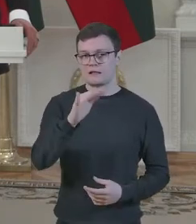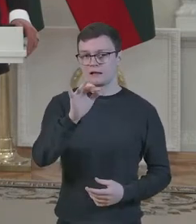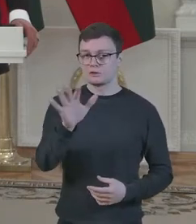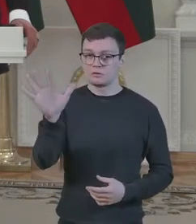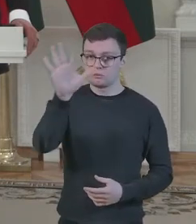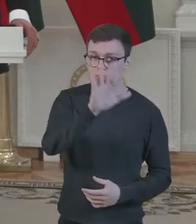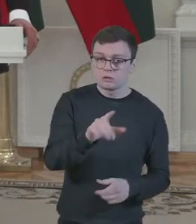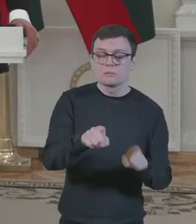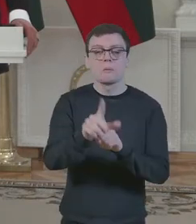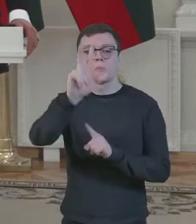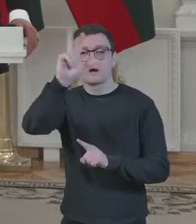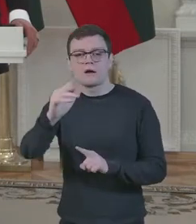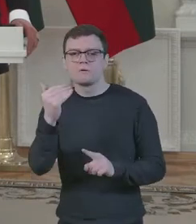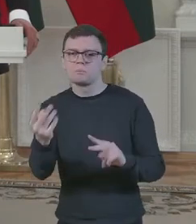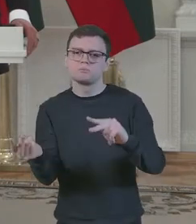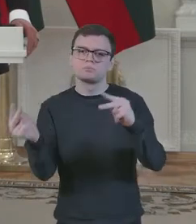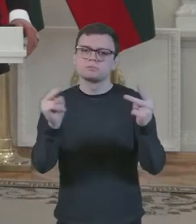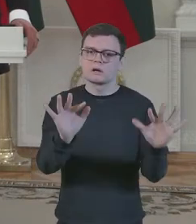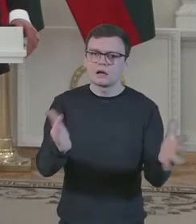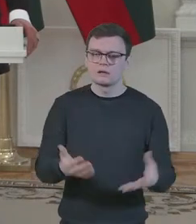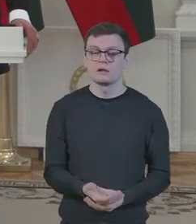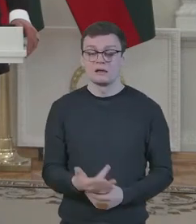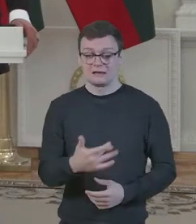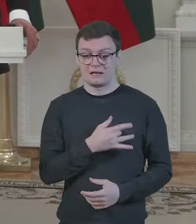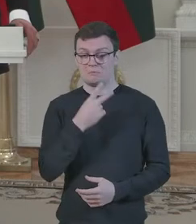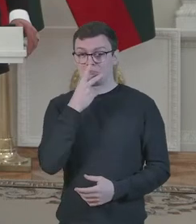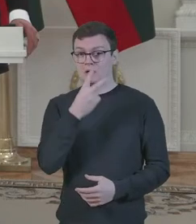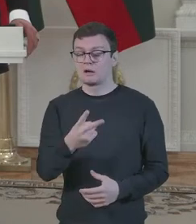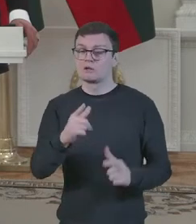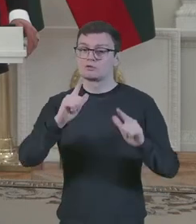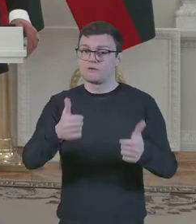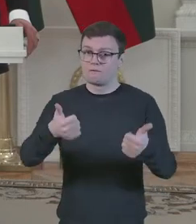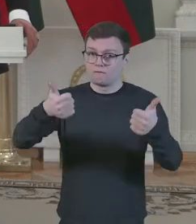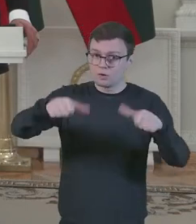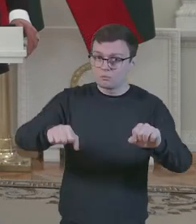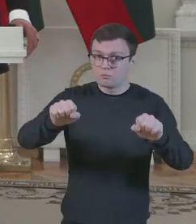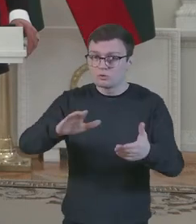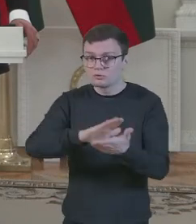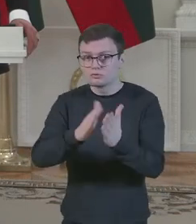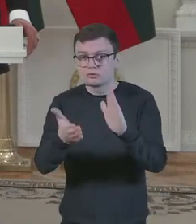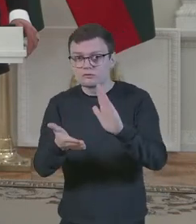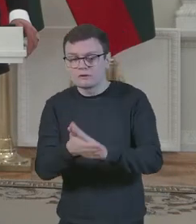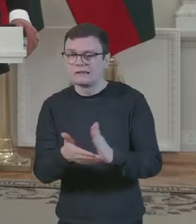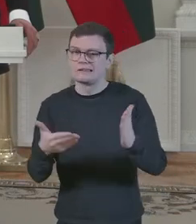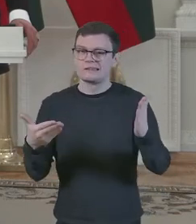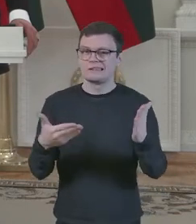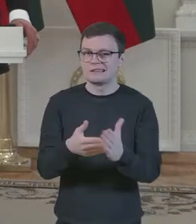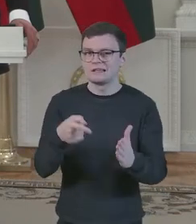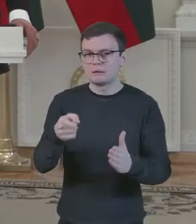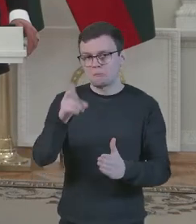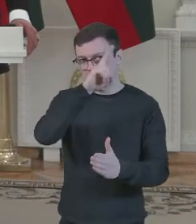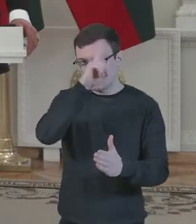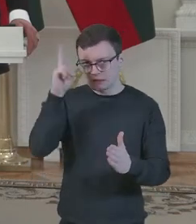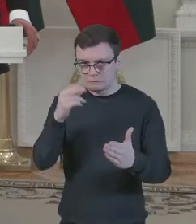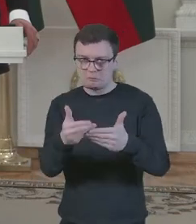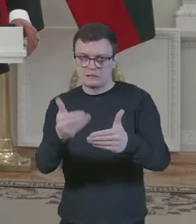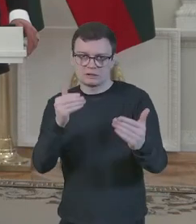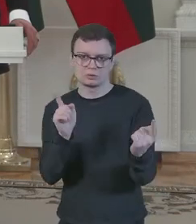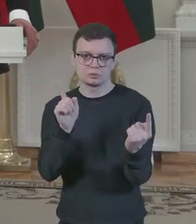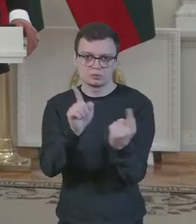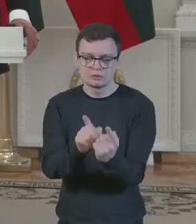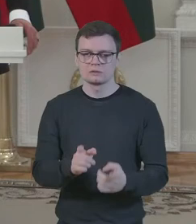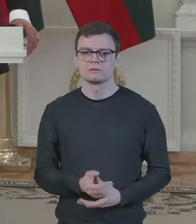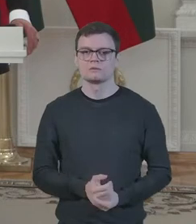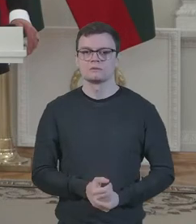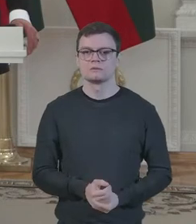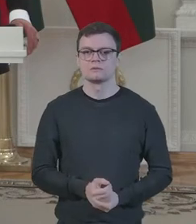jūros regionui. Ar jūs matytumėte galimybę, kad formalumai galėtų būti sutvarkyti iki Madrido summito ir tada jau prasidėtų